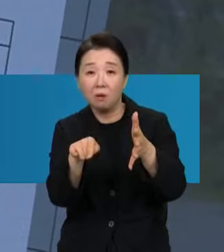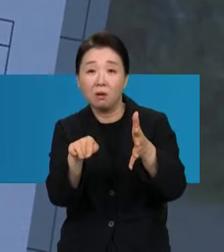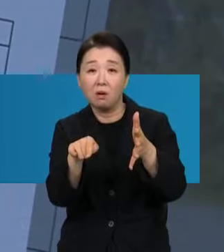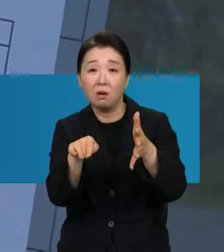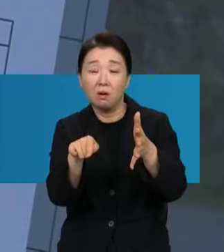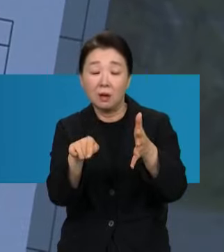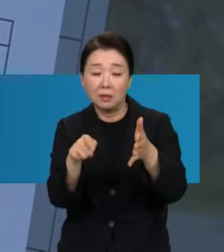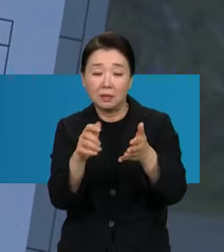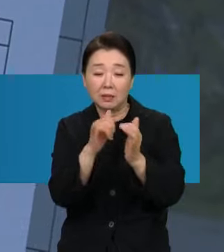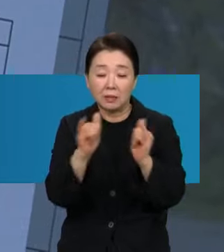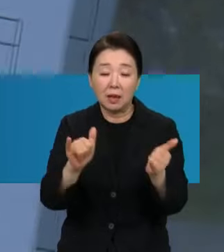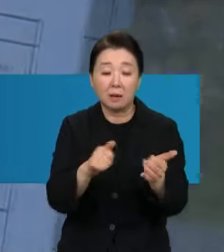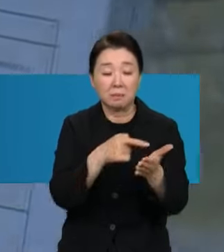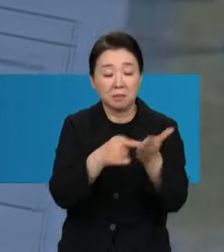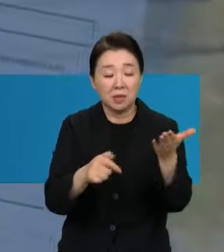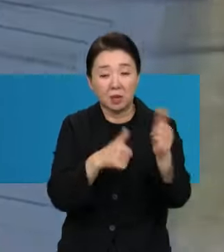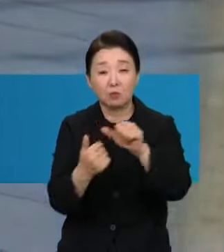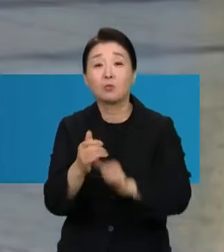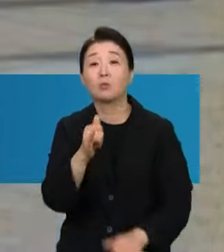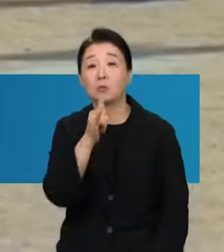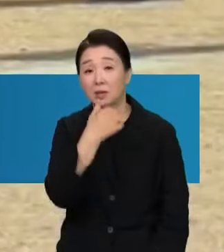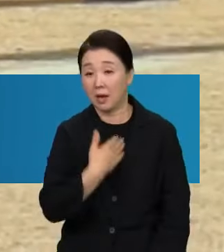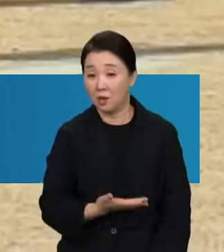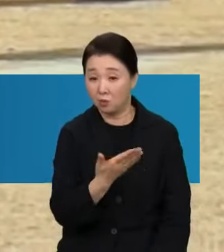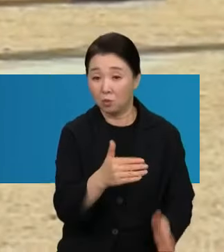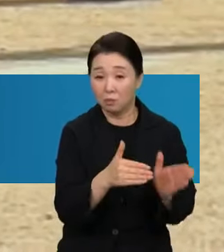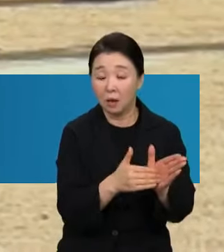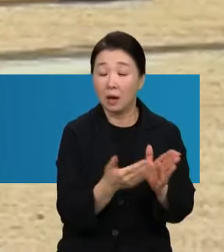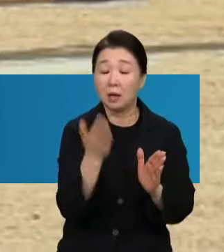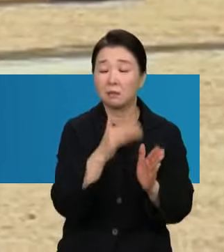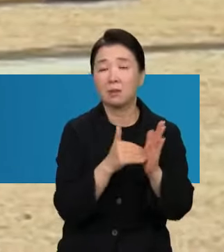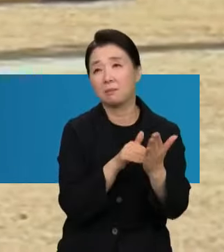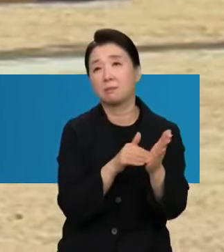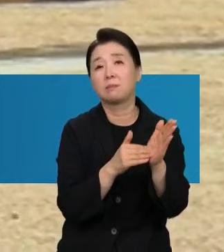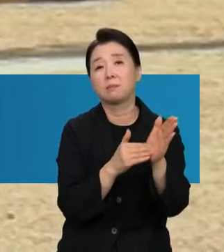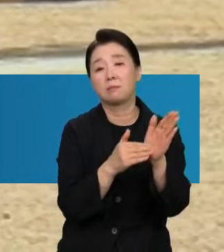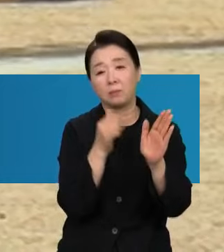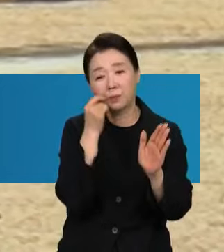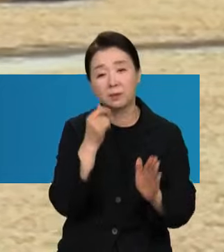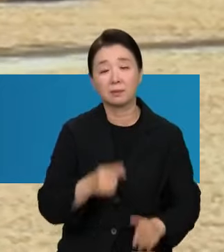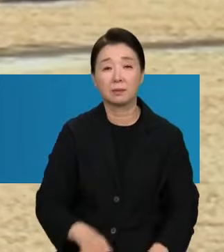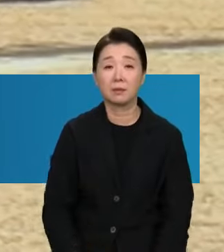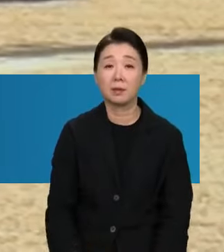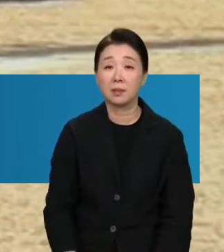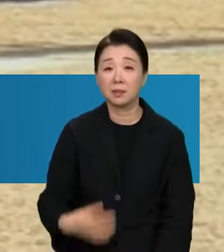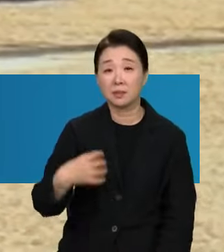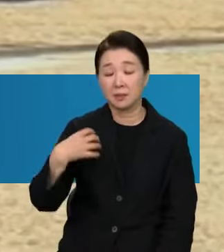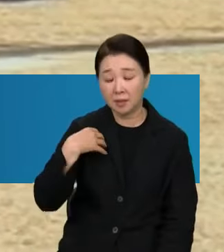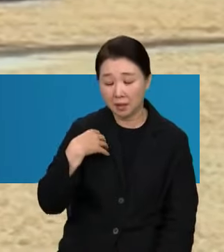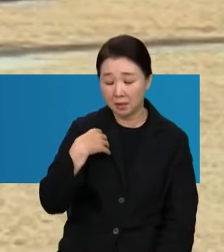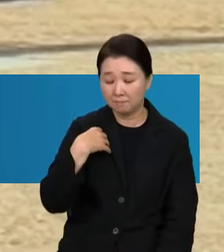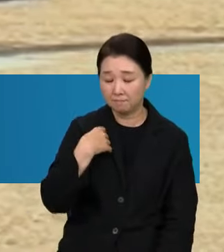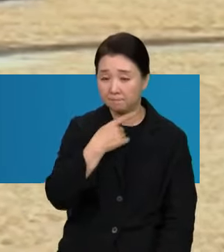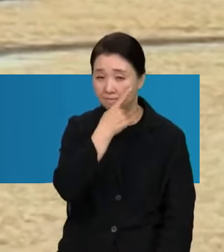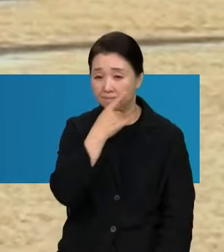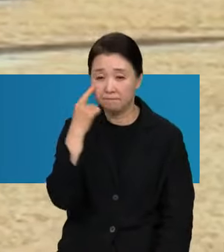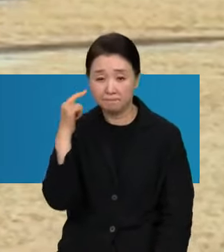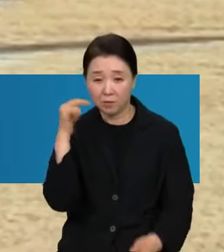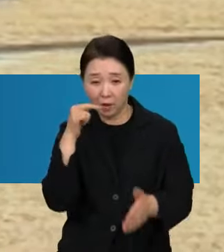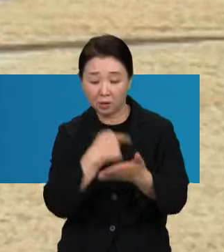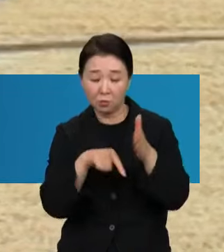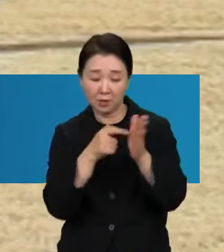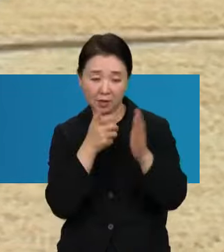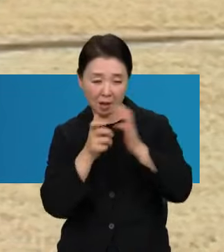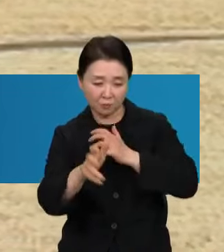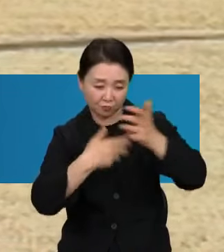다수의 인명피해가 날 수 있다고까지 했지만 참사를 막지는 못했습니다. 그 책임을 규명하기 위해 경찰이 오늘